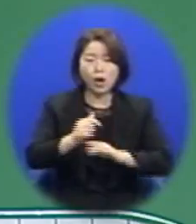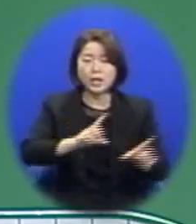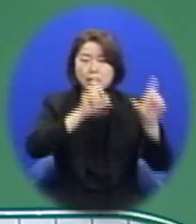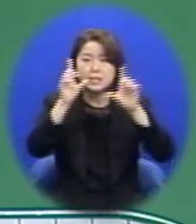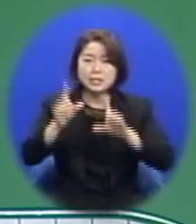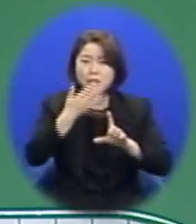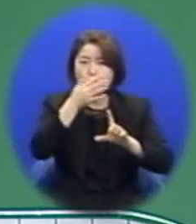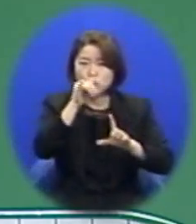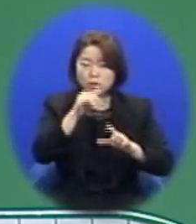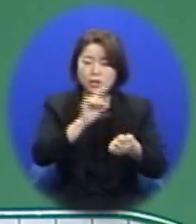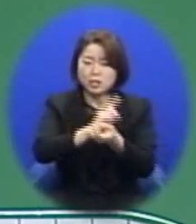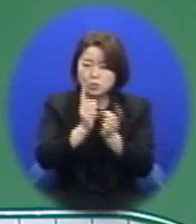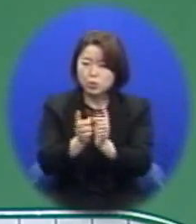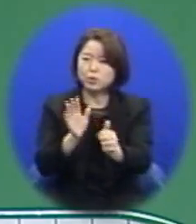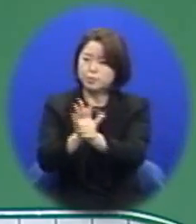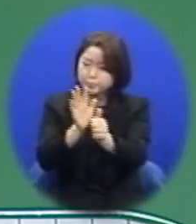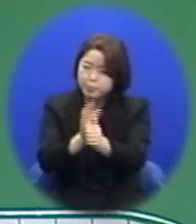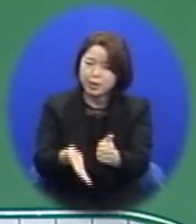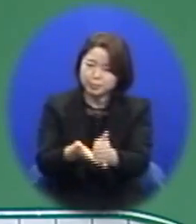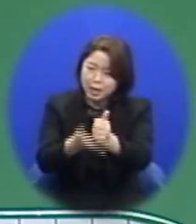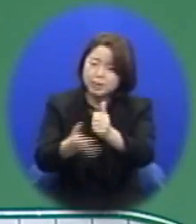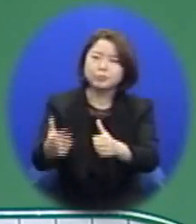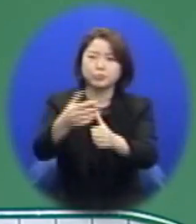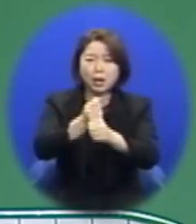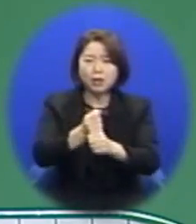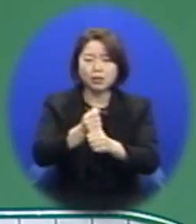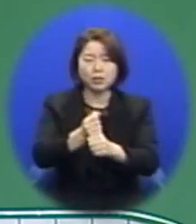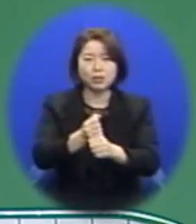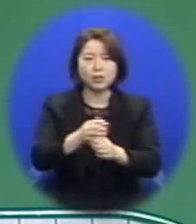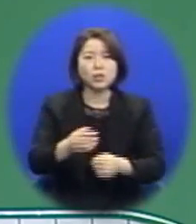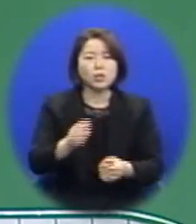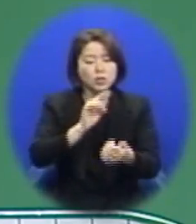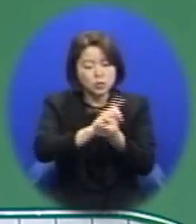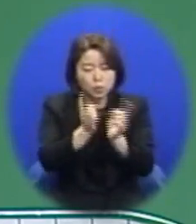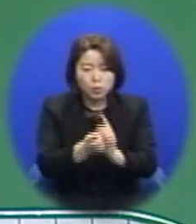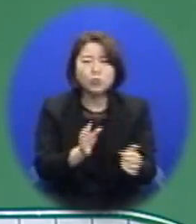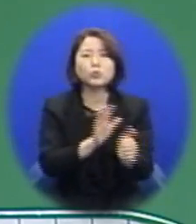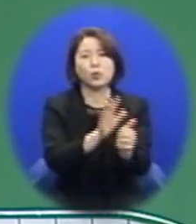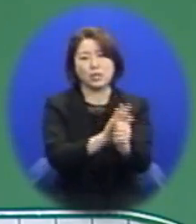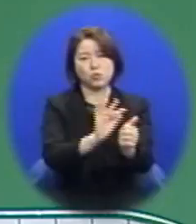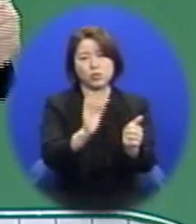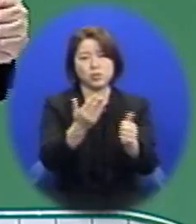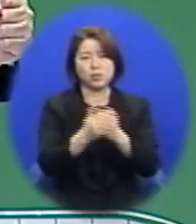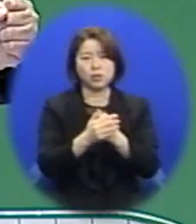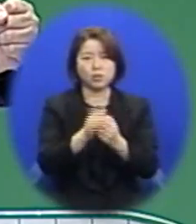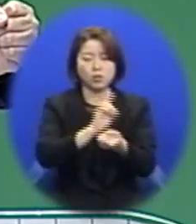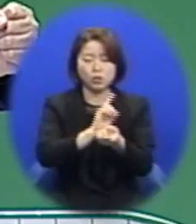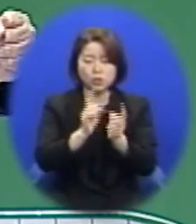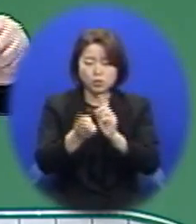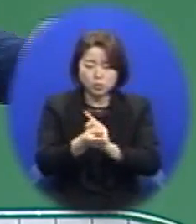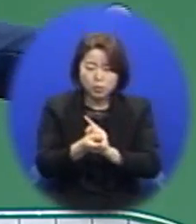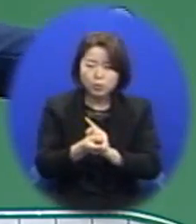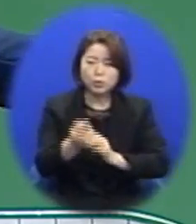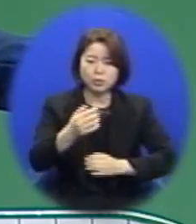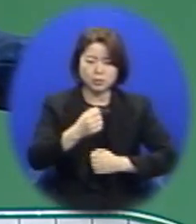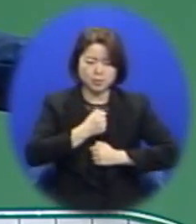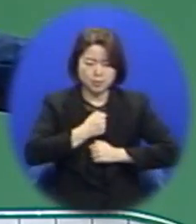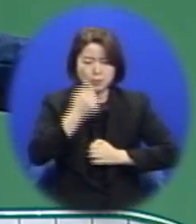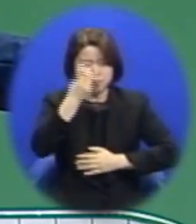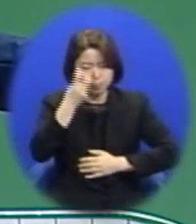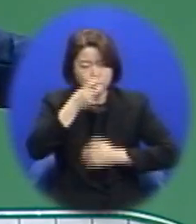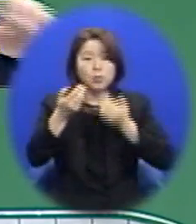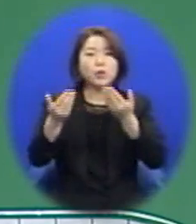서로 격려하고 서로 붙들어주고 서로 도와주고 서로 지켜주고 그렇게 해야